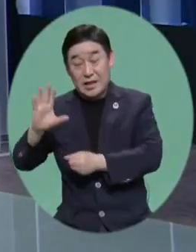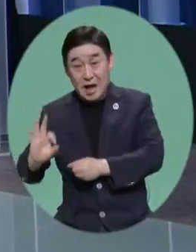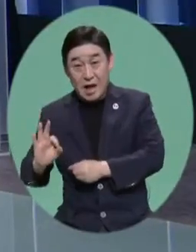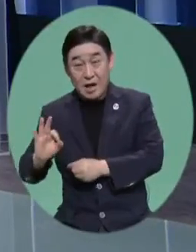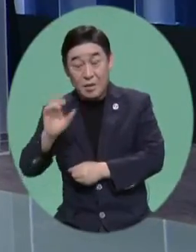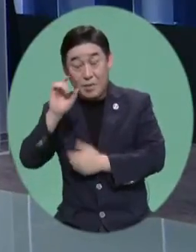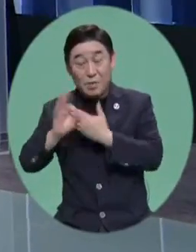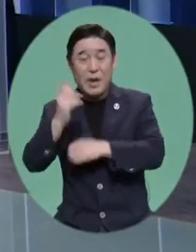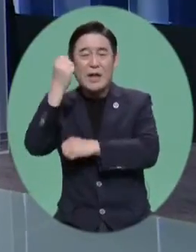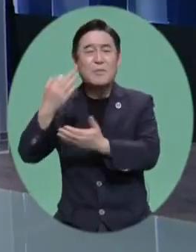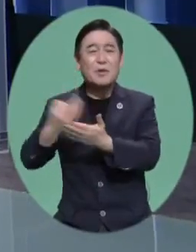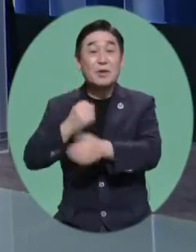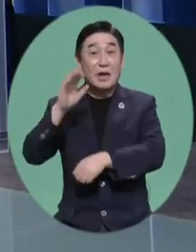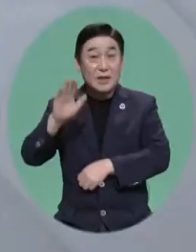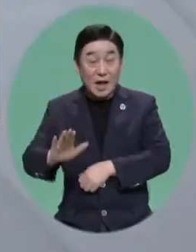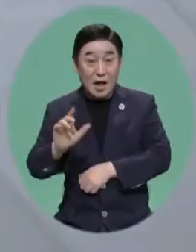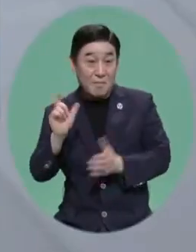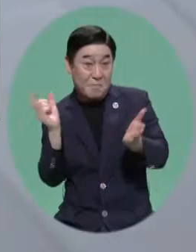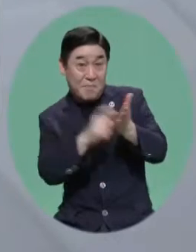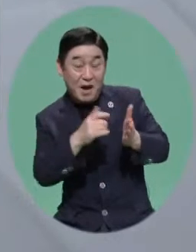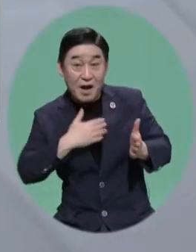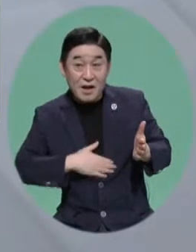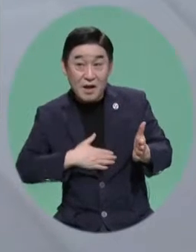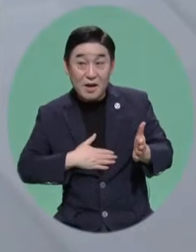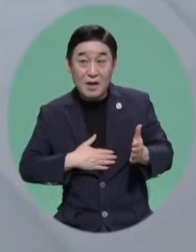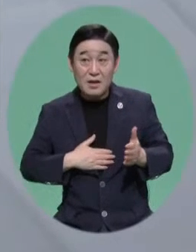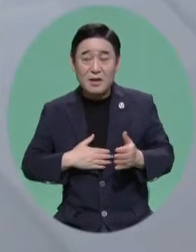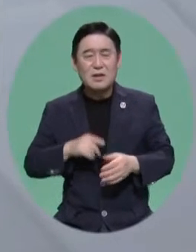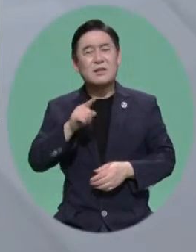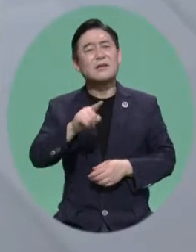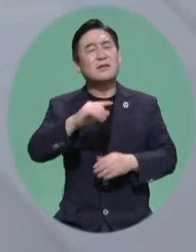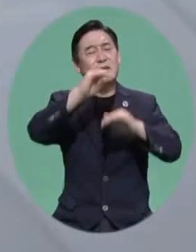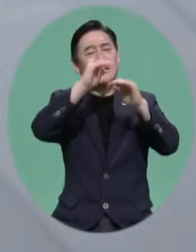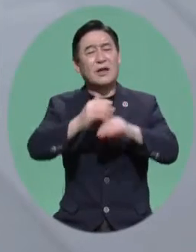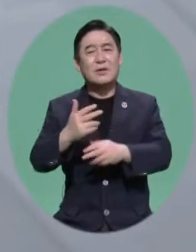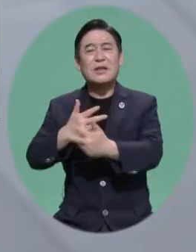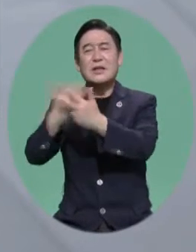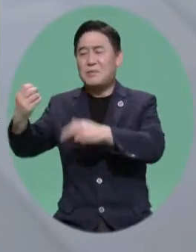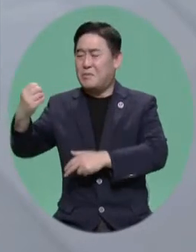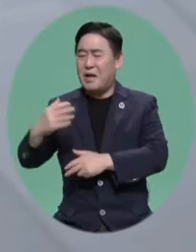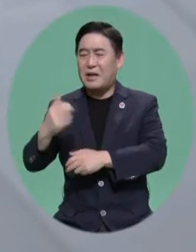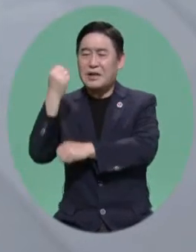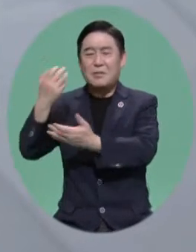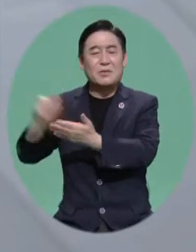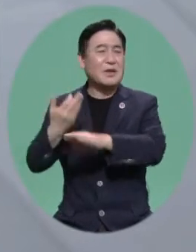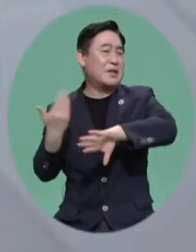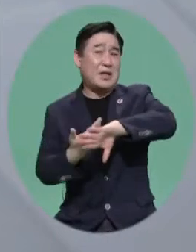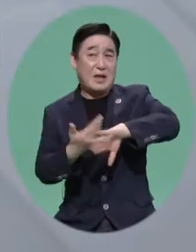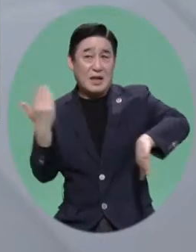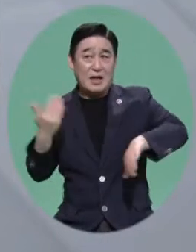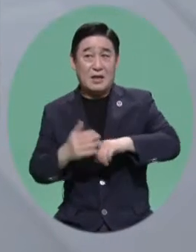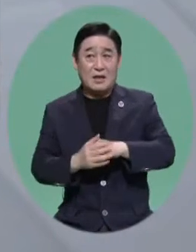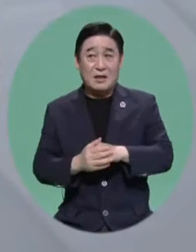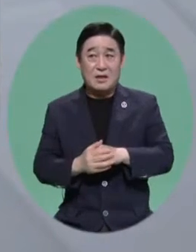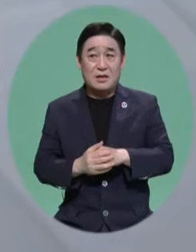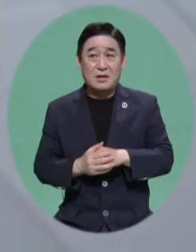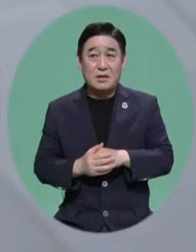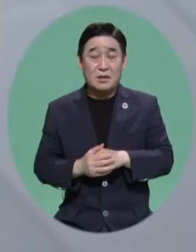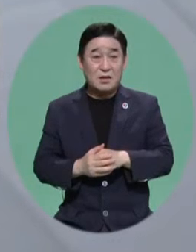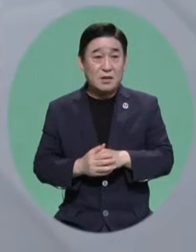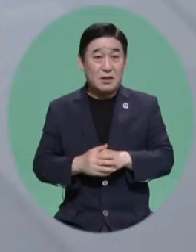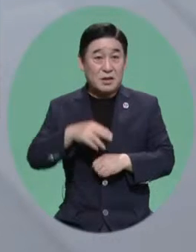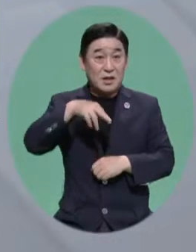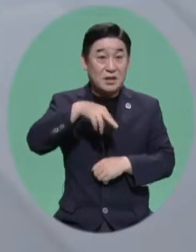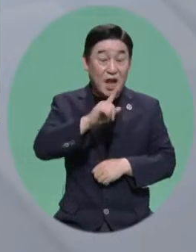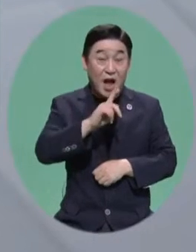아십니까 아 그 기본소득 은 우리 2권의 말씀하신 그런 기본소득 학원 좀 다른 부당 사과 라고 말하며 4 과잉 것이지